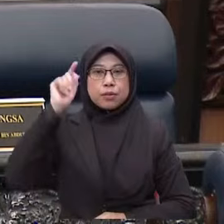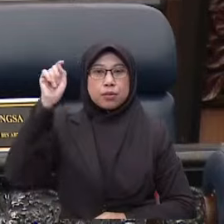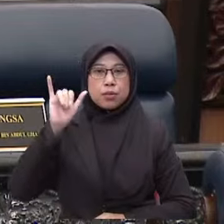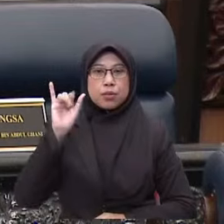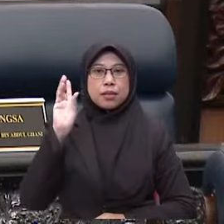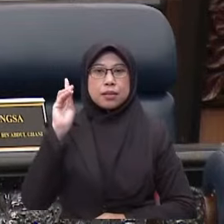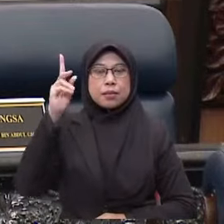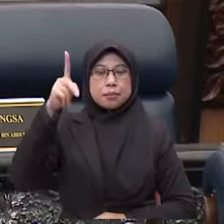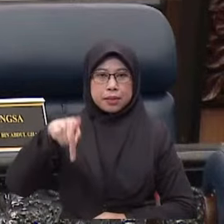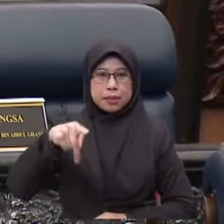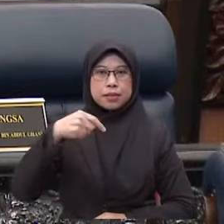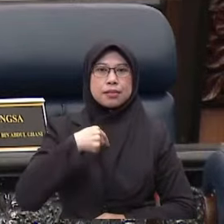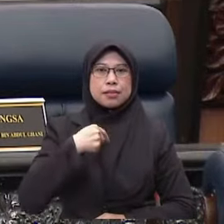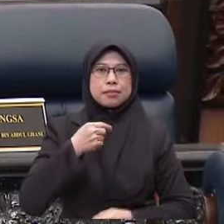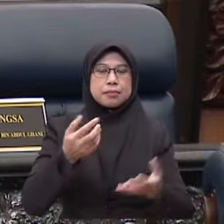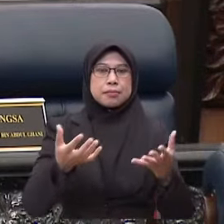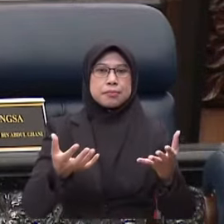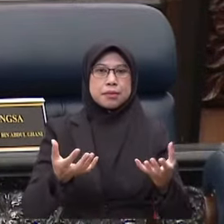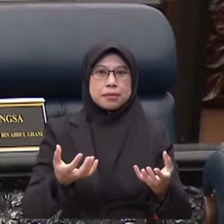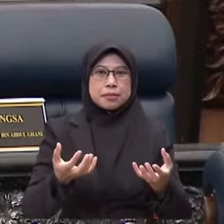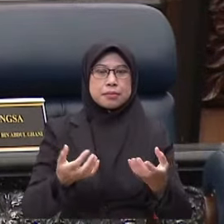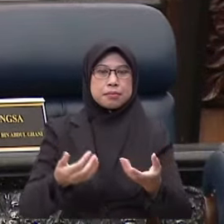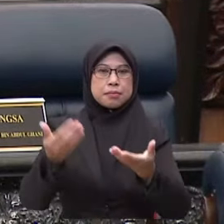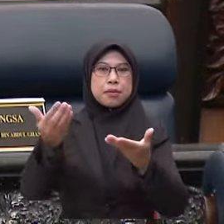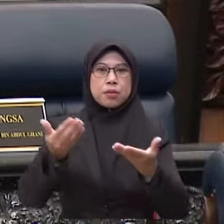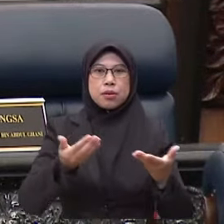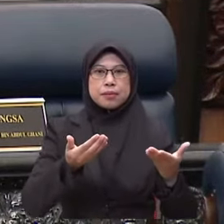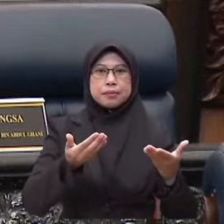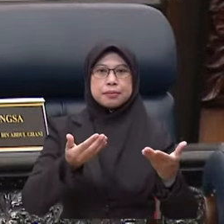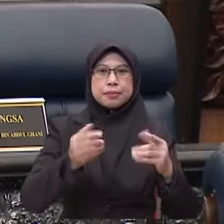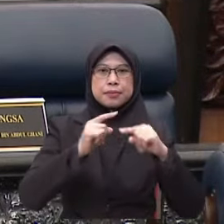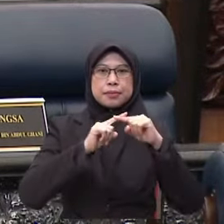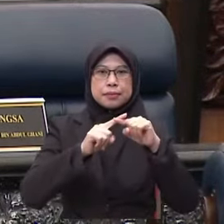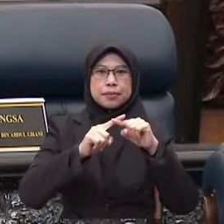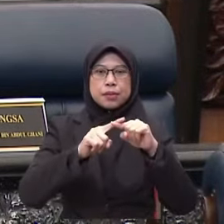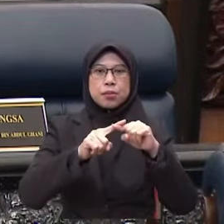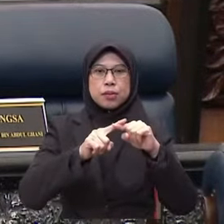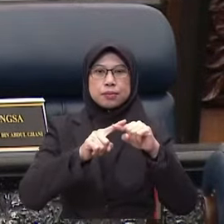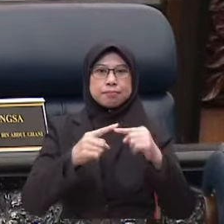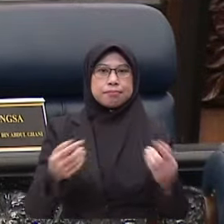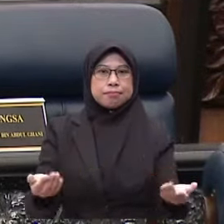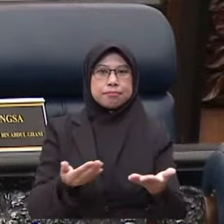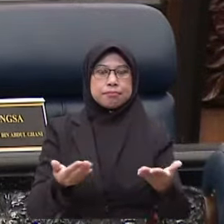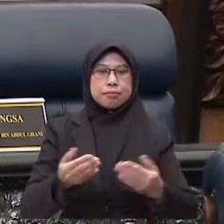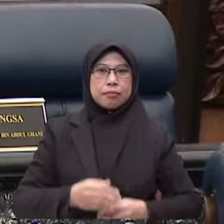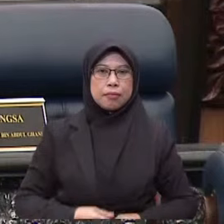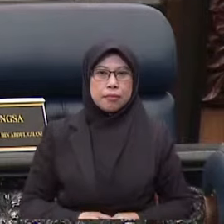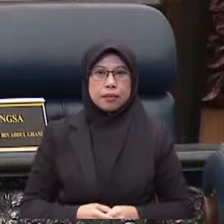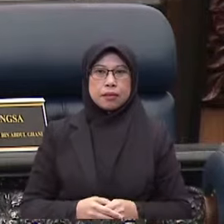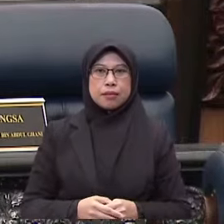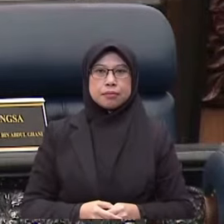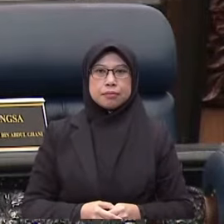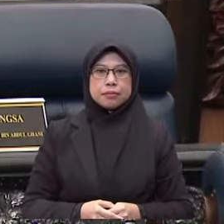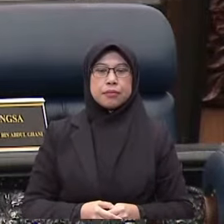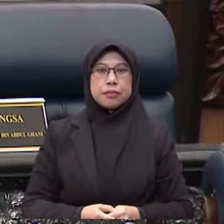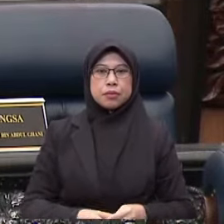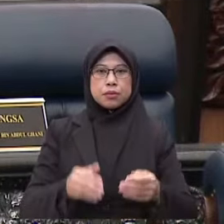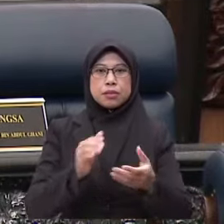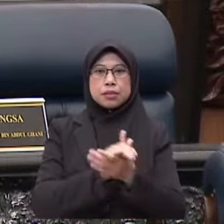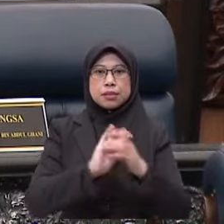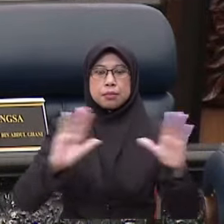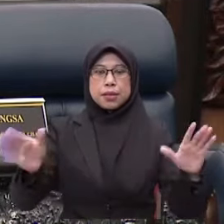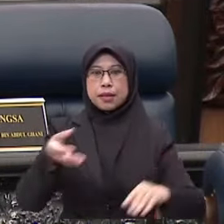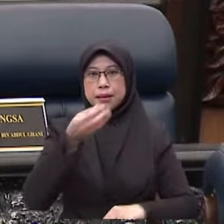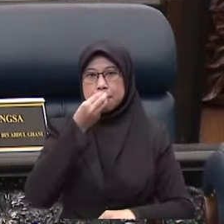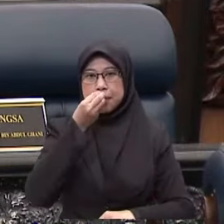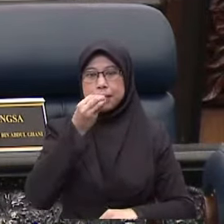long saya juga ingin membawa dewan yang mula ini mengenai isu food security